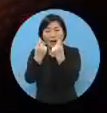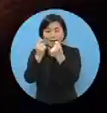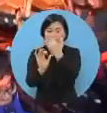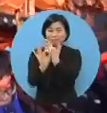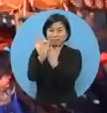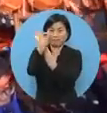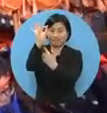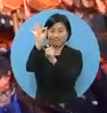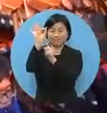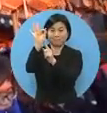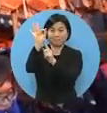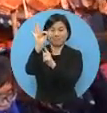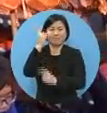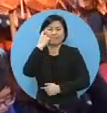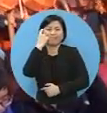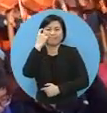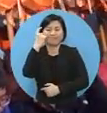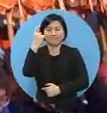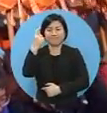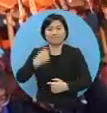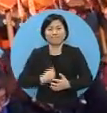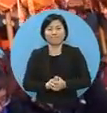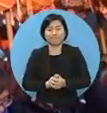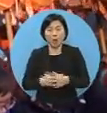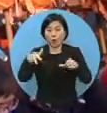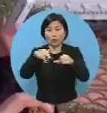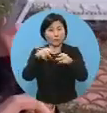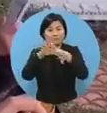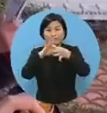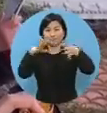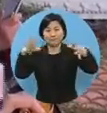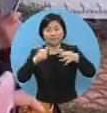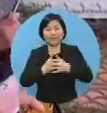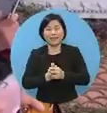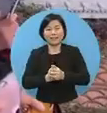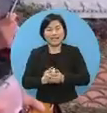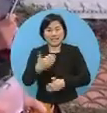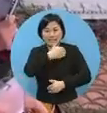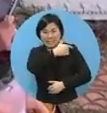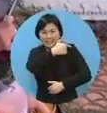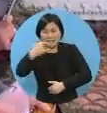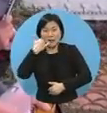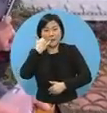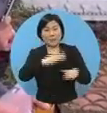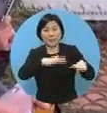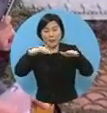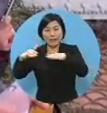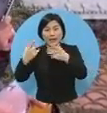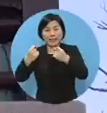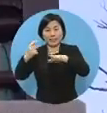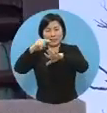일출은 오랜 여운을 남깁니다. 종교를 떠나 넓은 바다처럼 넉넉한 마음을 담아볼 수